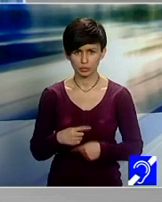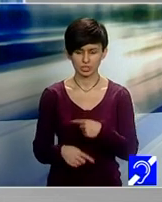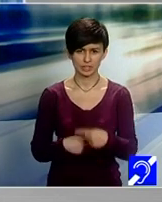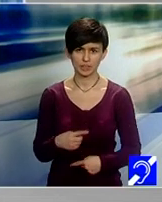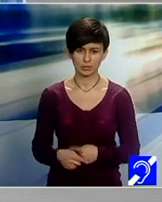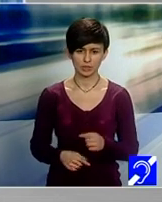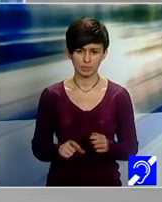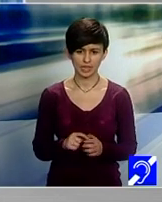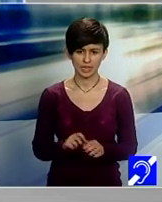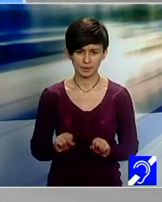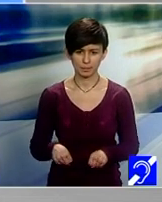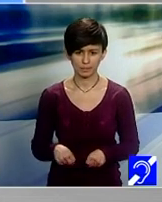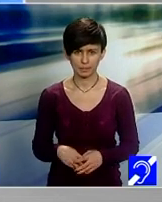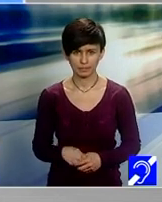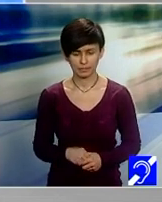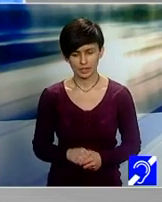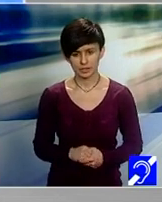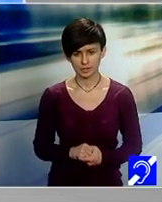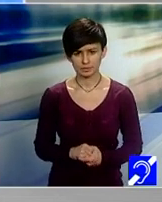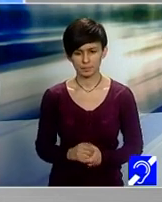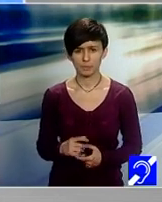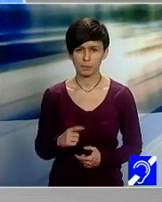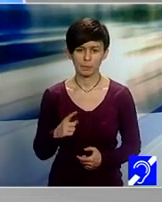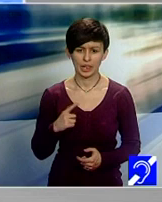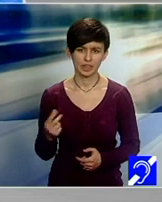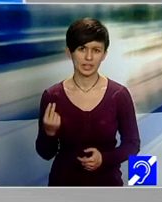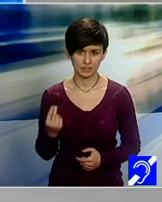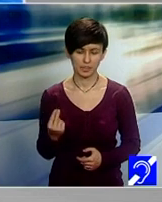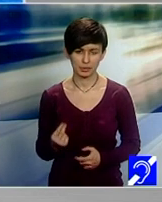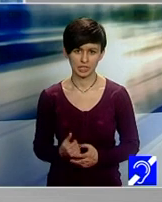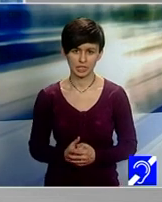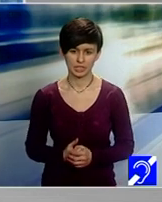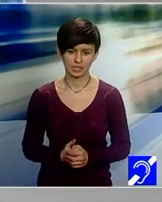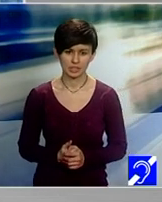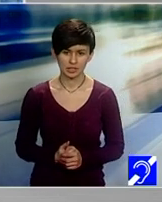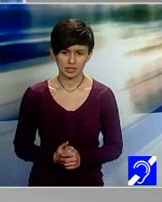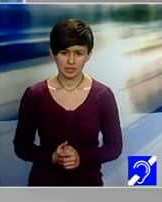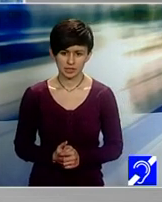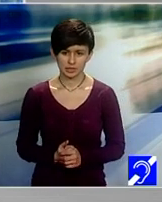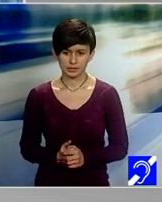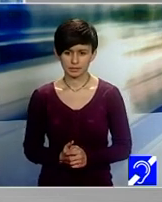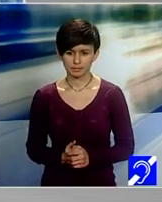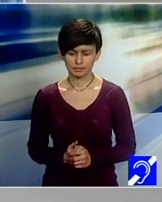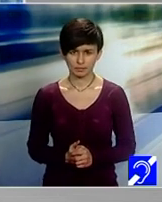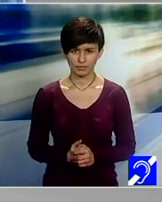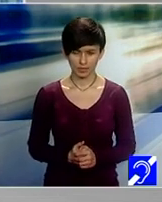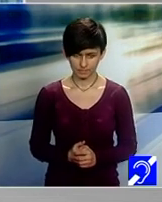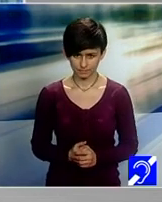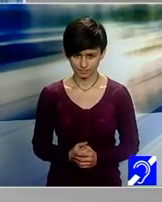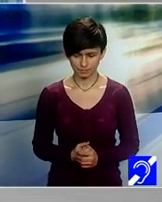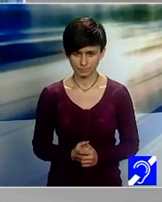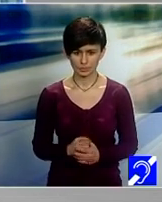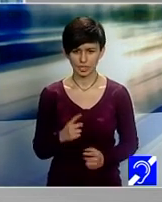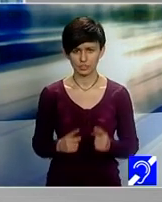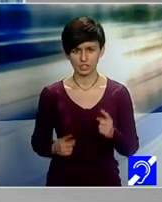față, destul de puțin dezvoltatori oferă. Ar fi o ocazie să... Ar fi, cu siguranță și cu siguranță, iarăși probabil mulți, dacă se va